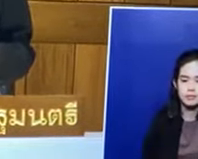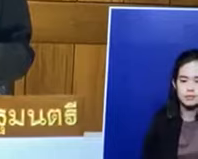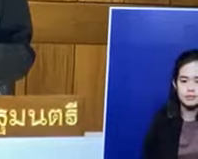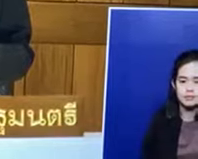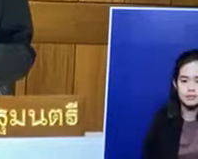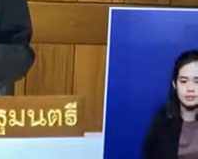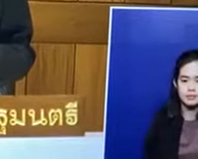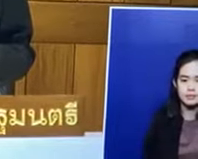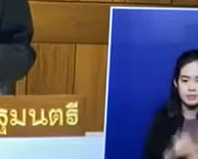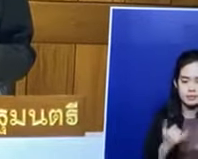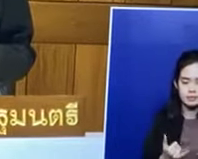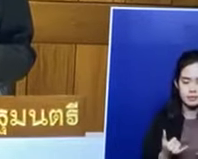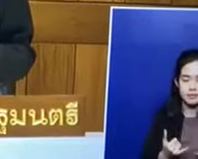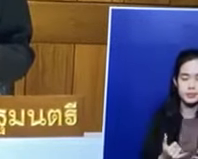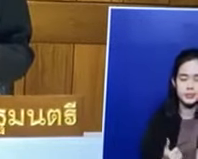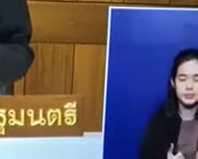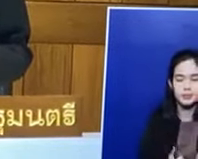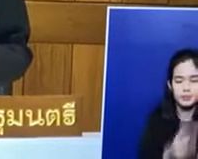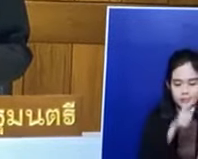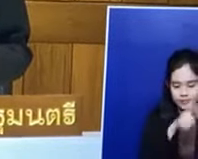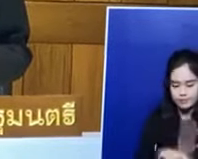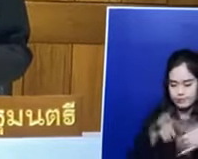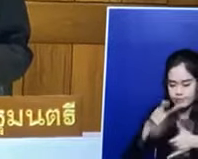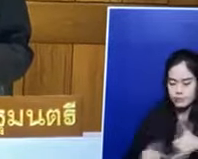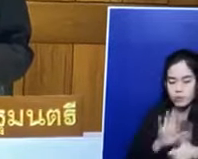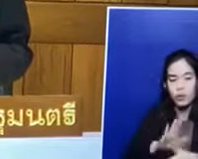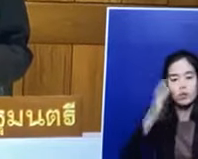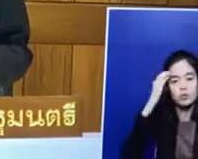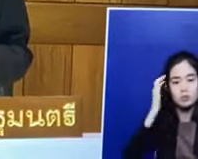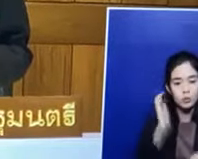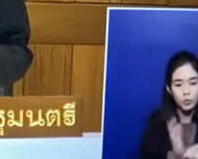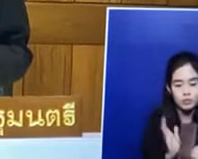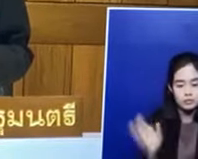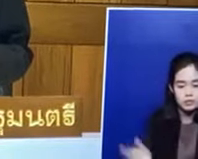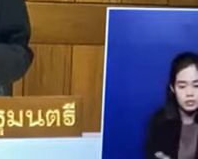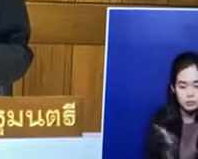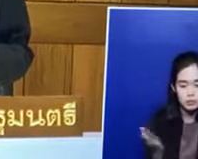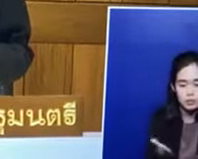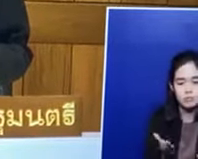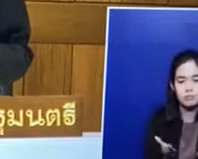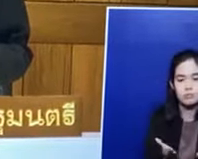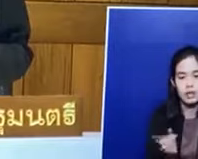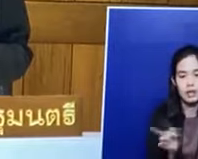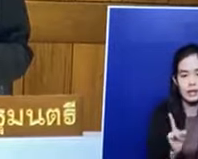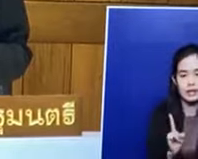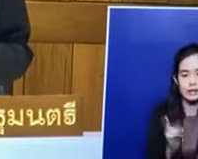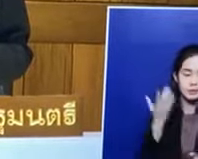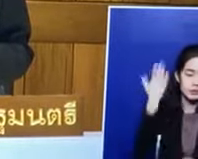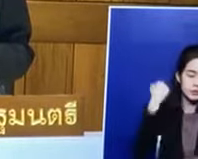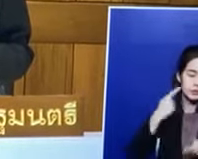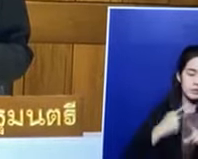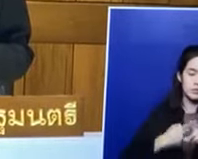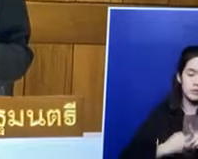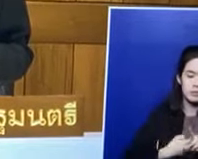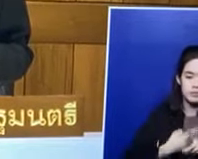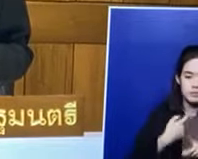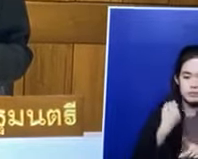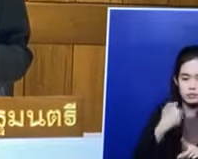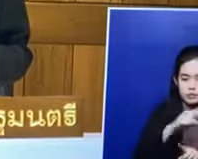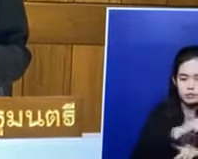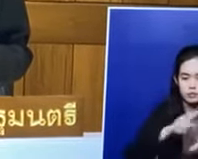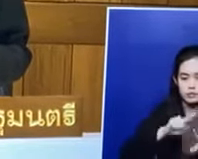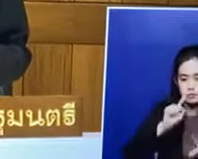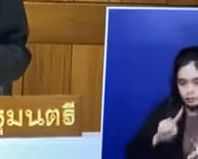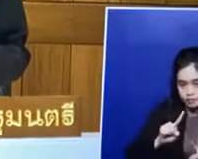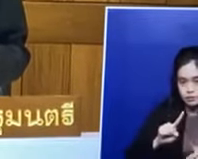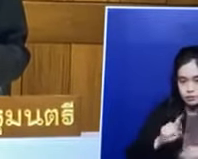ในส่วนมาตรการและเสริมสร้างความประพฤติและวินัยข้าราชการตำรวจนะได้มีคำสั่งออกมาเมื่อวันที่1ตุลาคม37ให้การการต